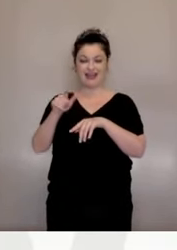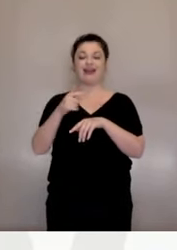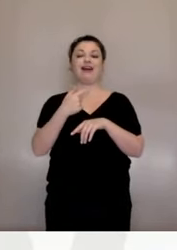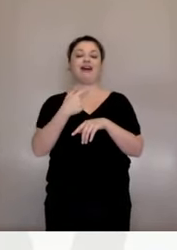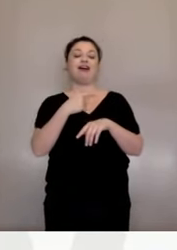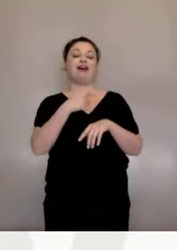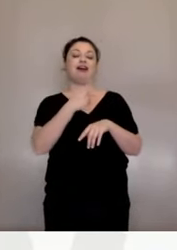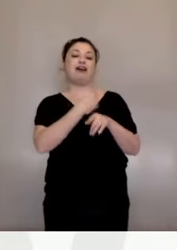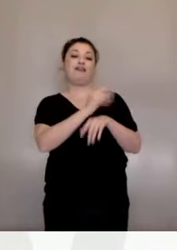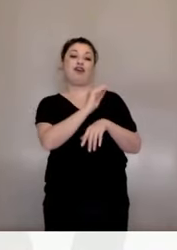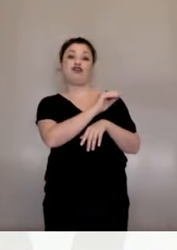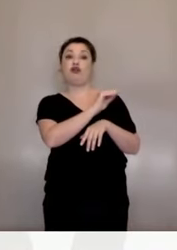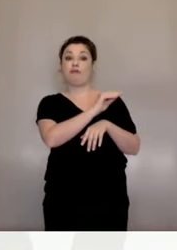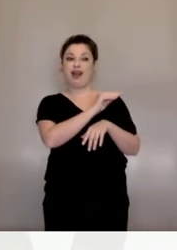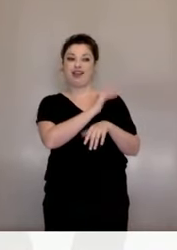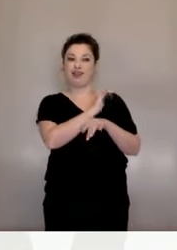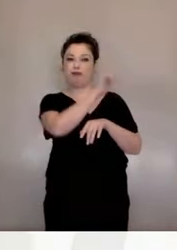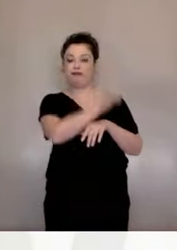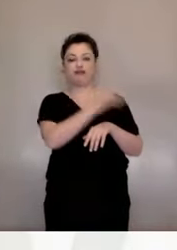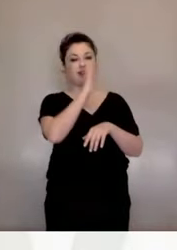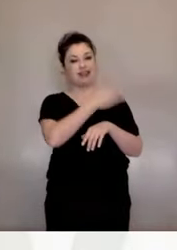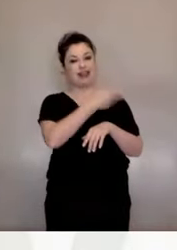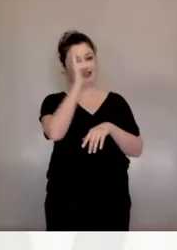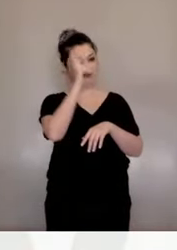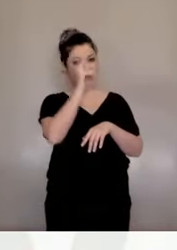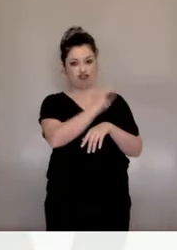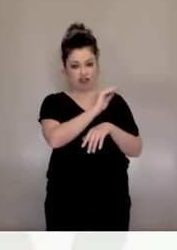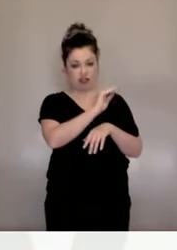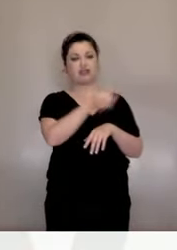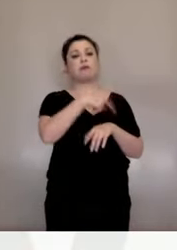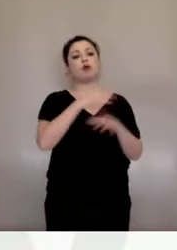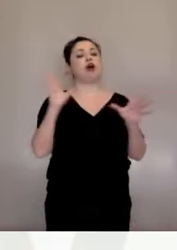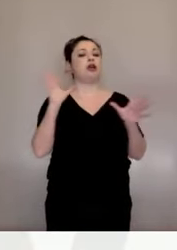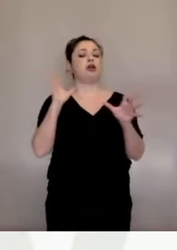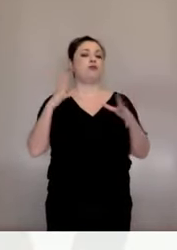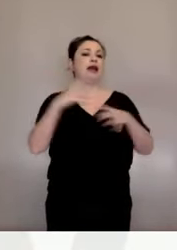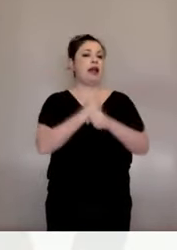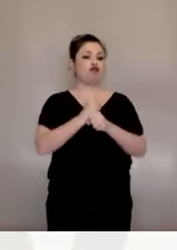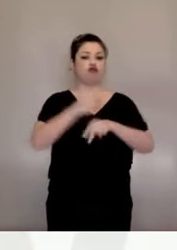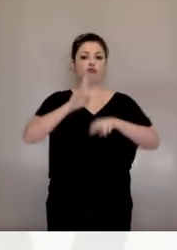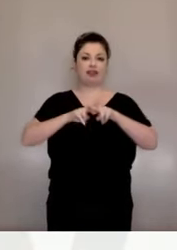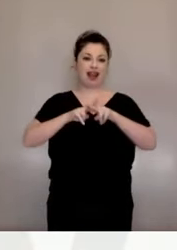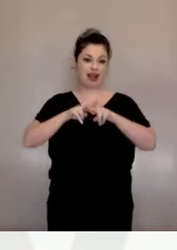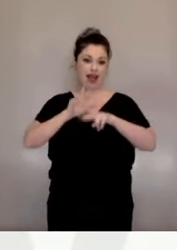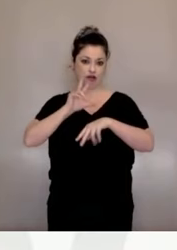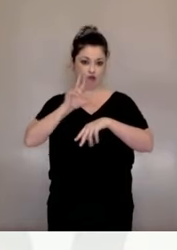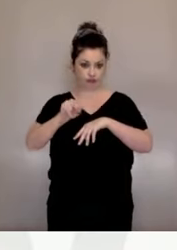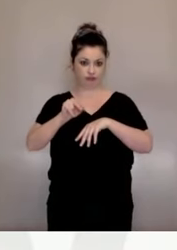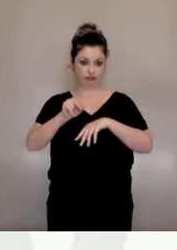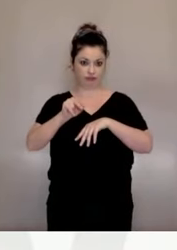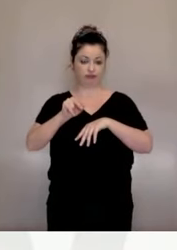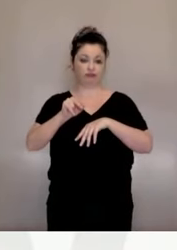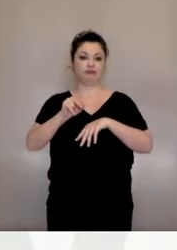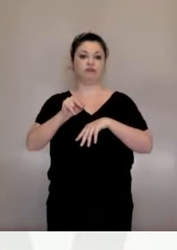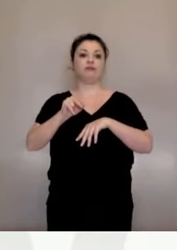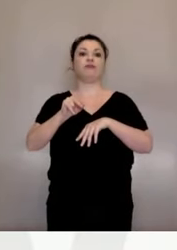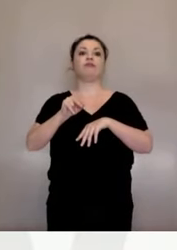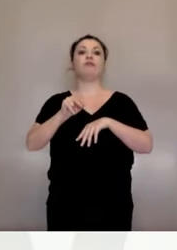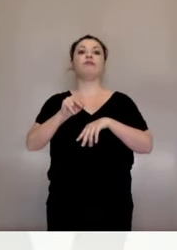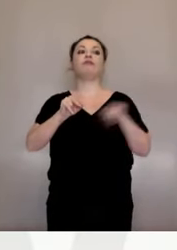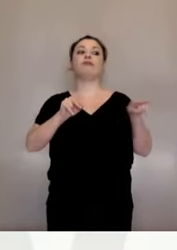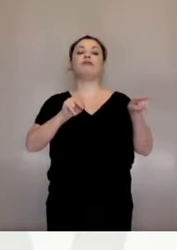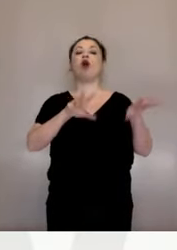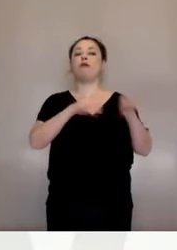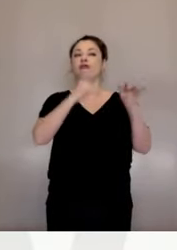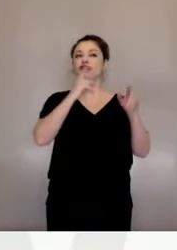professore, direttamente in francese, poi la riassumo in italiano, mentre lui inizia a pensare